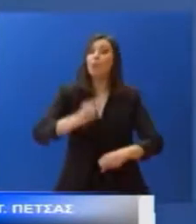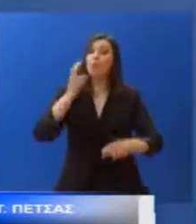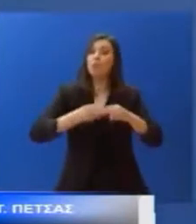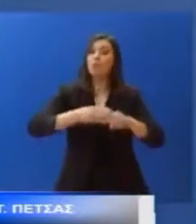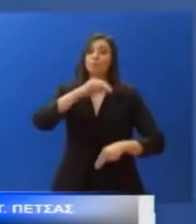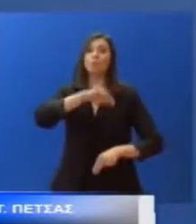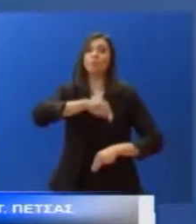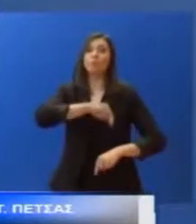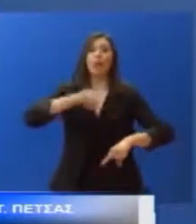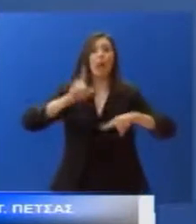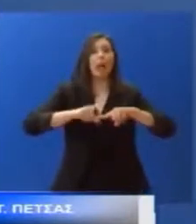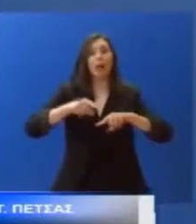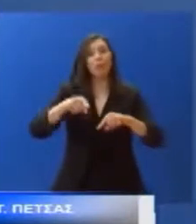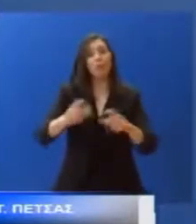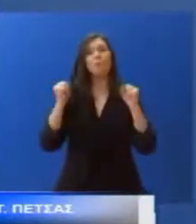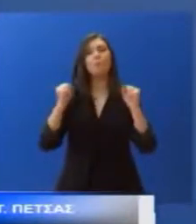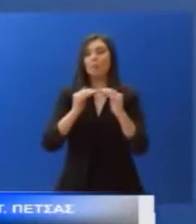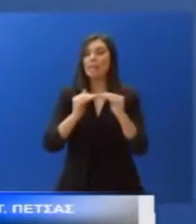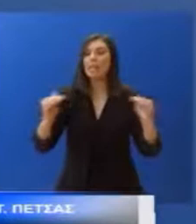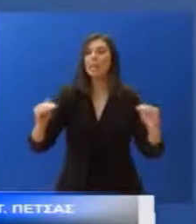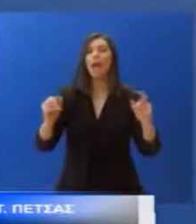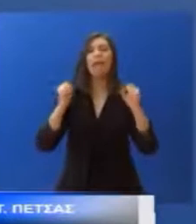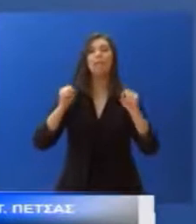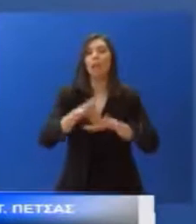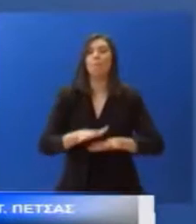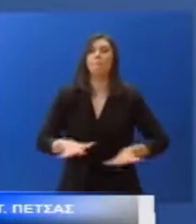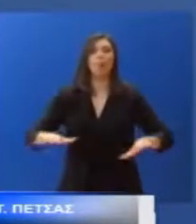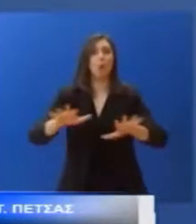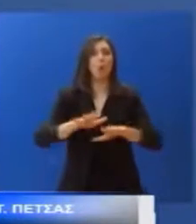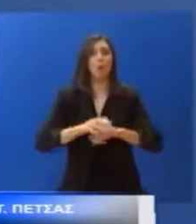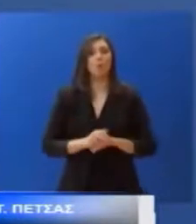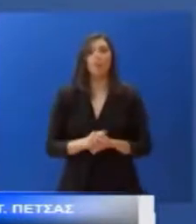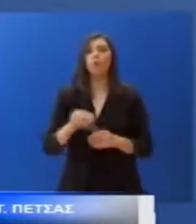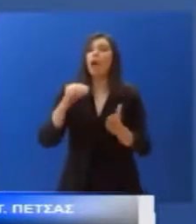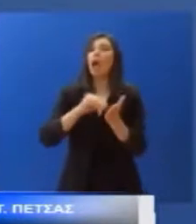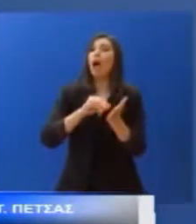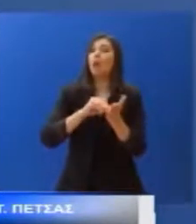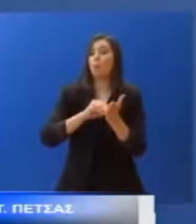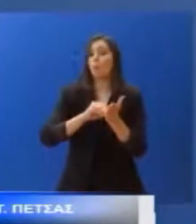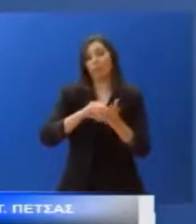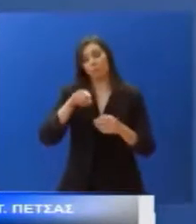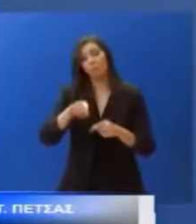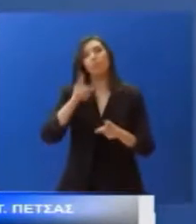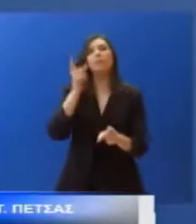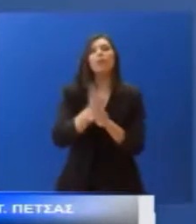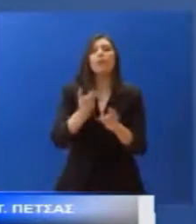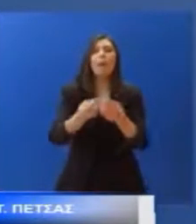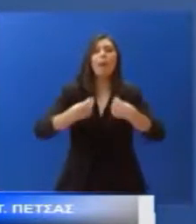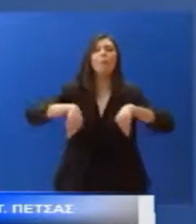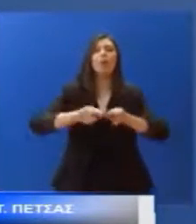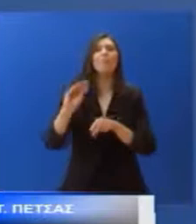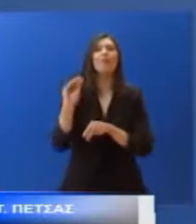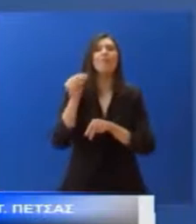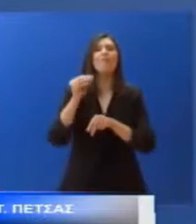ειρήνη, ενισχύει την ασφάλεια και τη σταθερότητα στην περιοχή. Σημειώνεται ότι στη συζήτηση που έγινε στην αρμόδια Επιτροπή της Βουλής, το